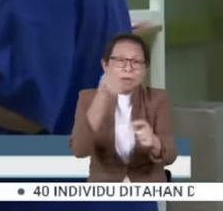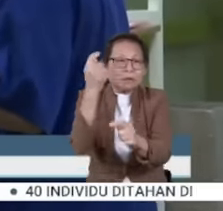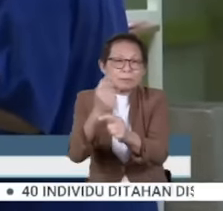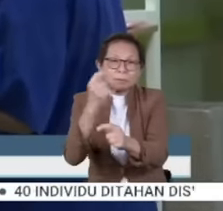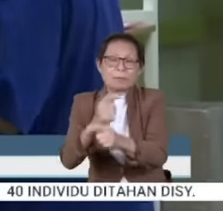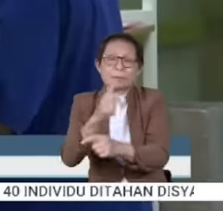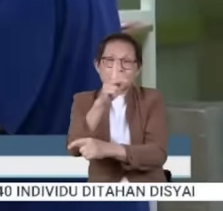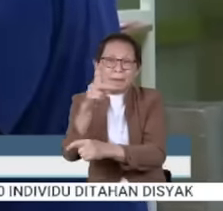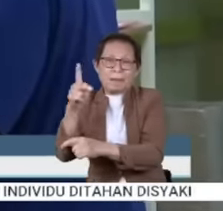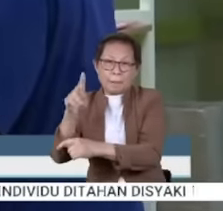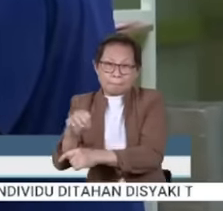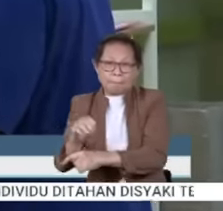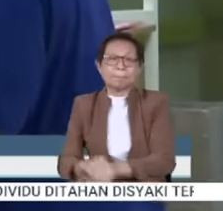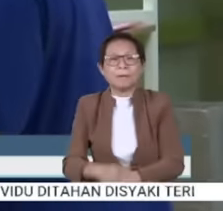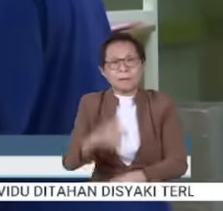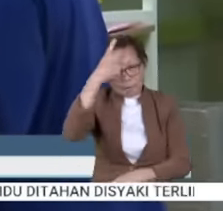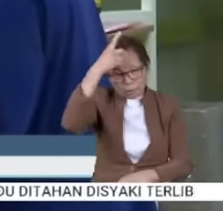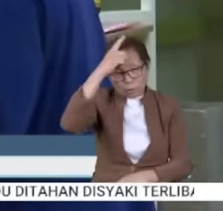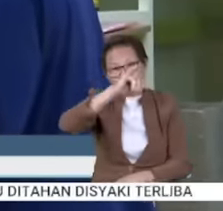Kementerian Kesehatan